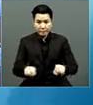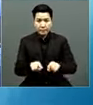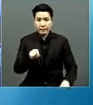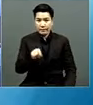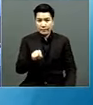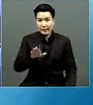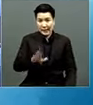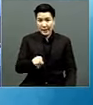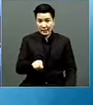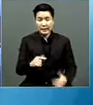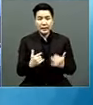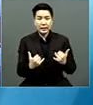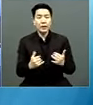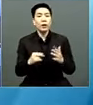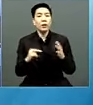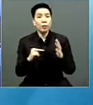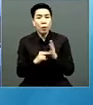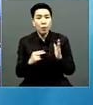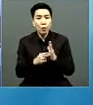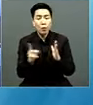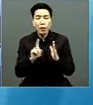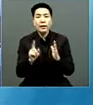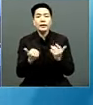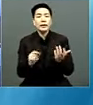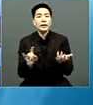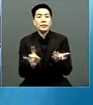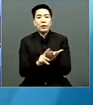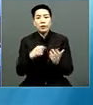ความว่าประสิทธิผล